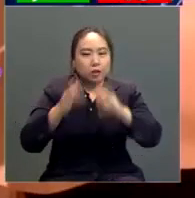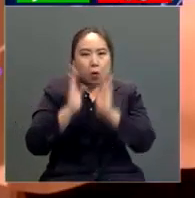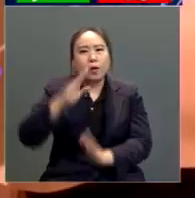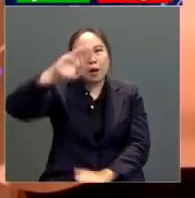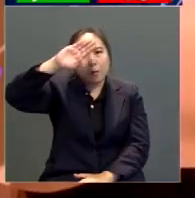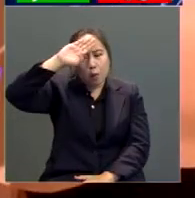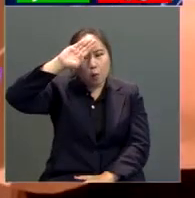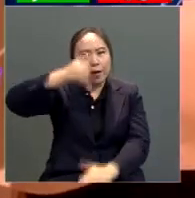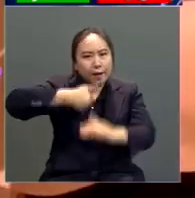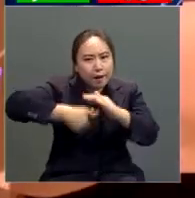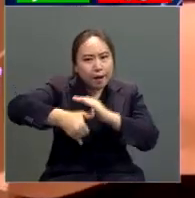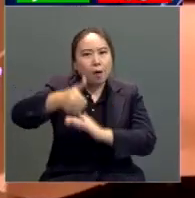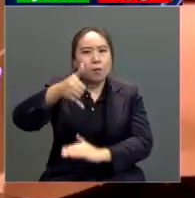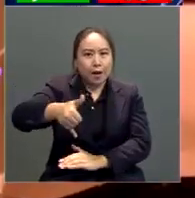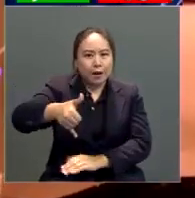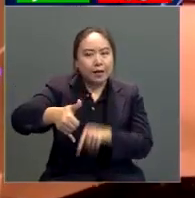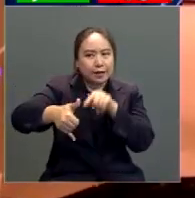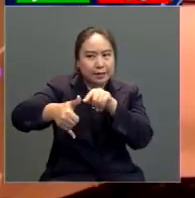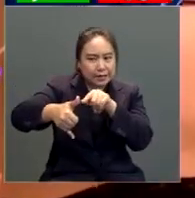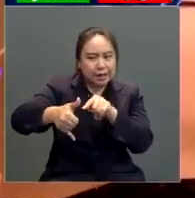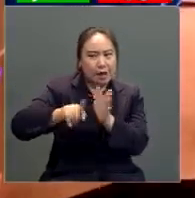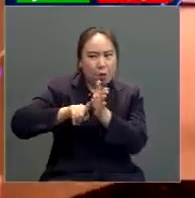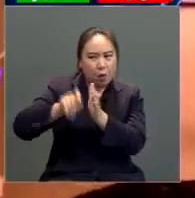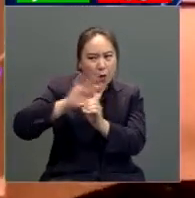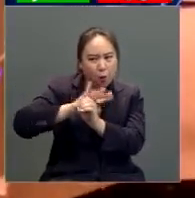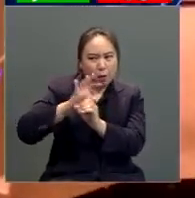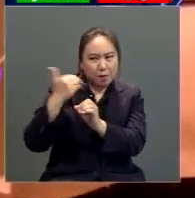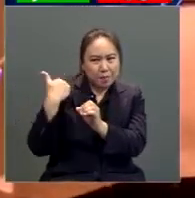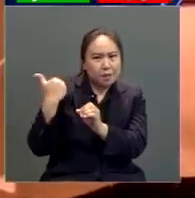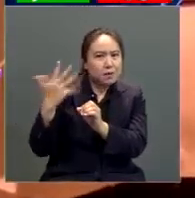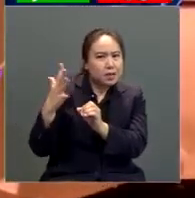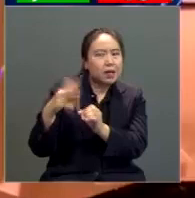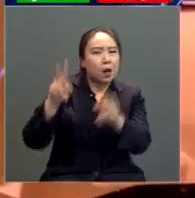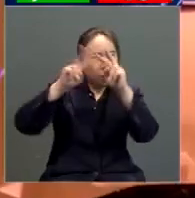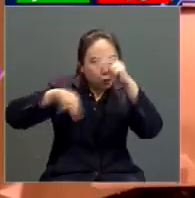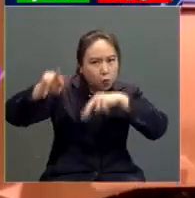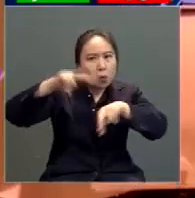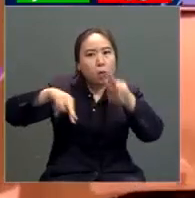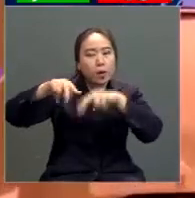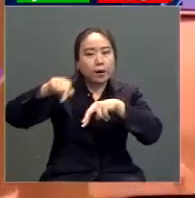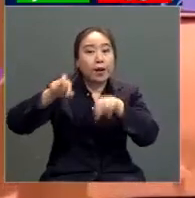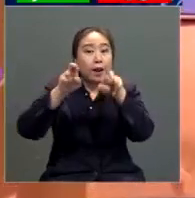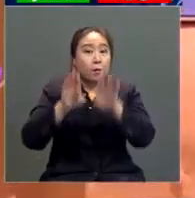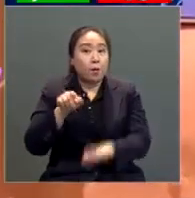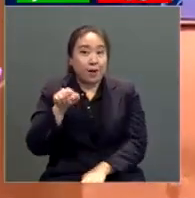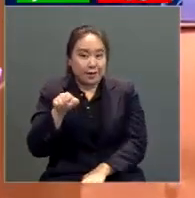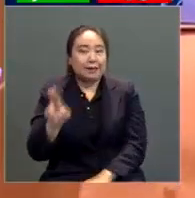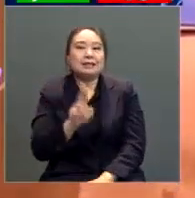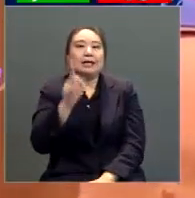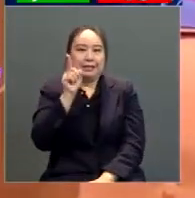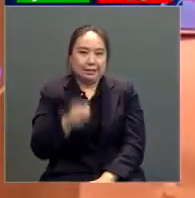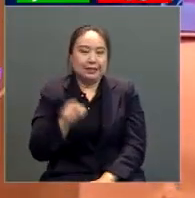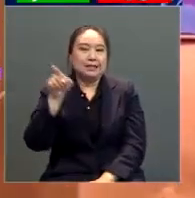มารับการรักษามีความเสี่ยงติดเชื้อหรือไม่โดยระบบนี้จะถูกนำไปใช้จริงในประเทศ